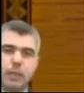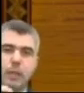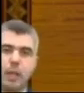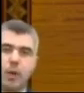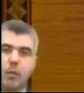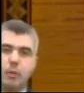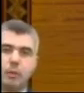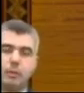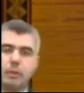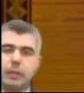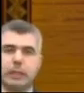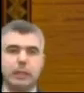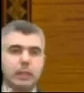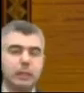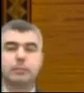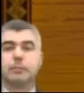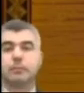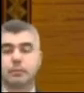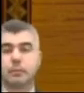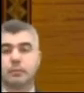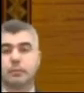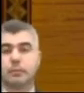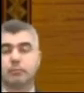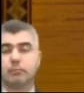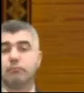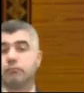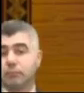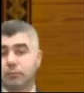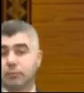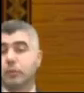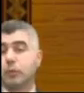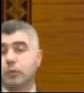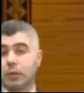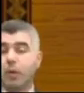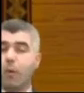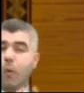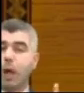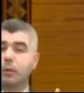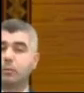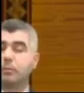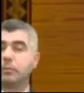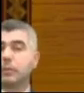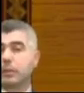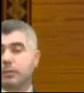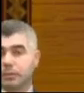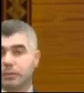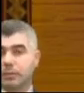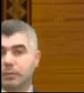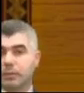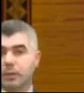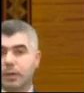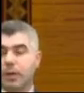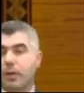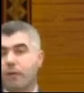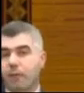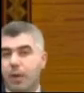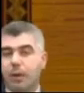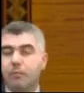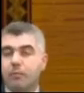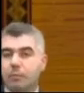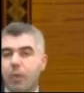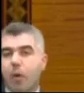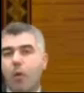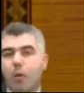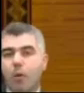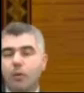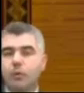ومحاسن بالنسبة للأجيال القادمة. علينا أن نكون صريحين مع أنفسنا، إن لم نعمل في هذا المجال،